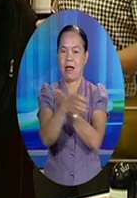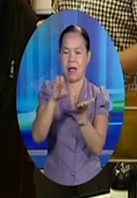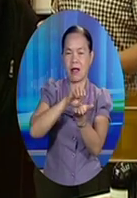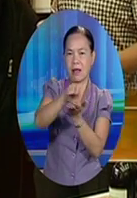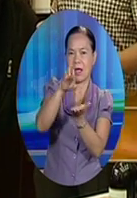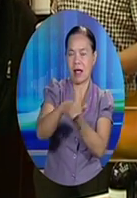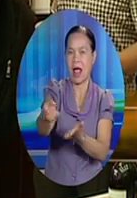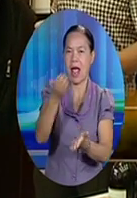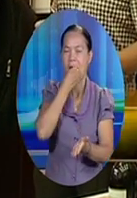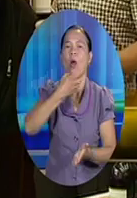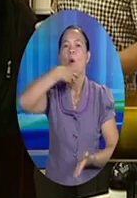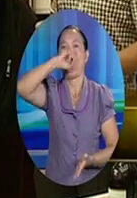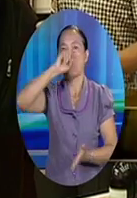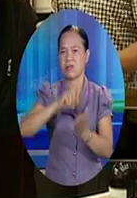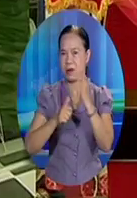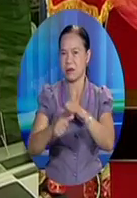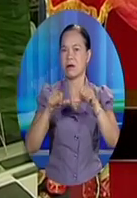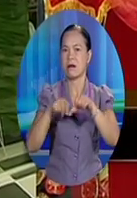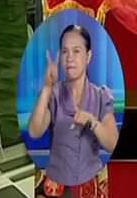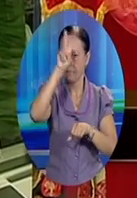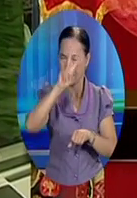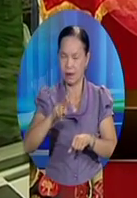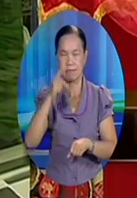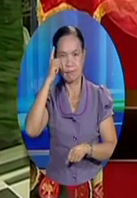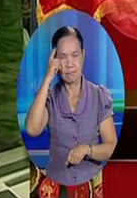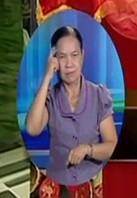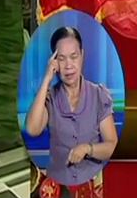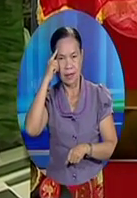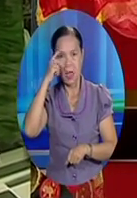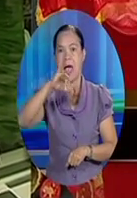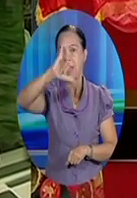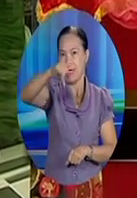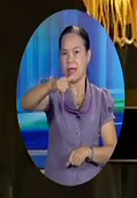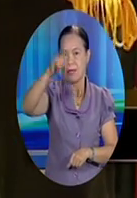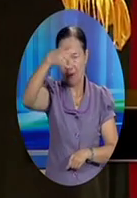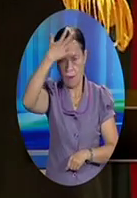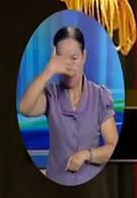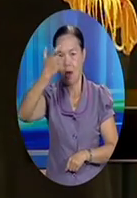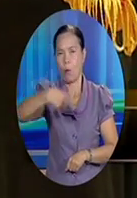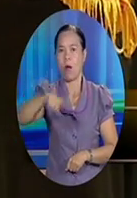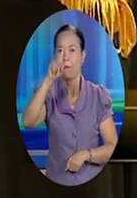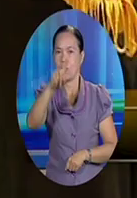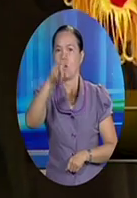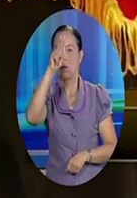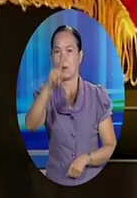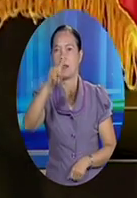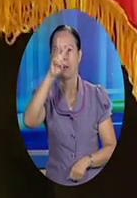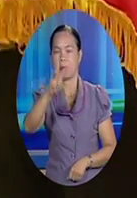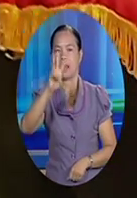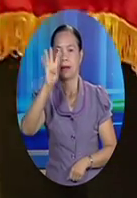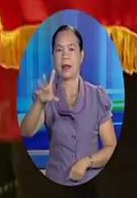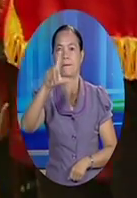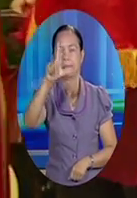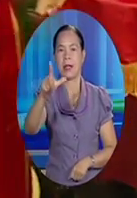về thực phẩm và nước giải khát chất lượng tại Việt Nam. Dự kiến Casa Italia sẽ tiếp tục có mặt tại các quận 1, 2, 3, 5,